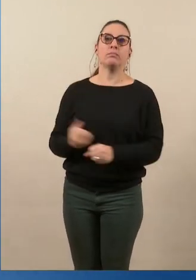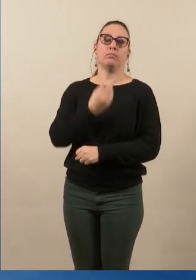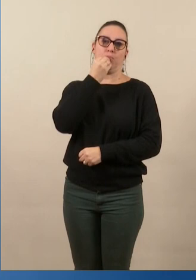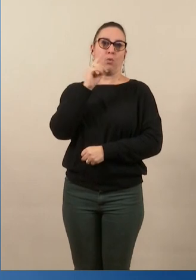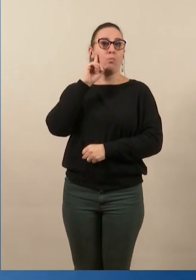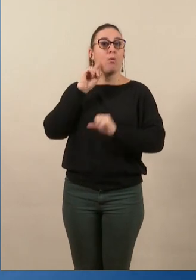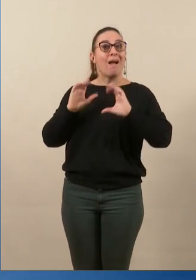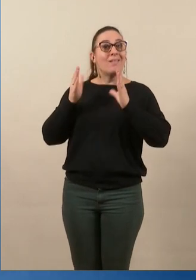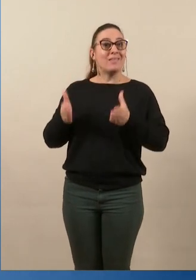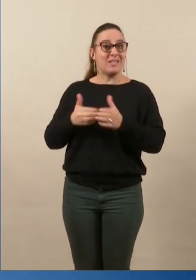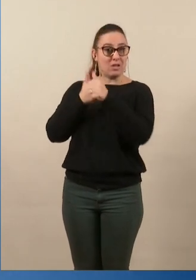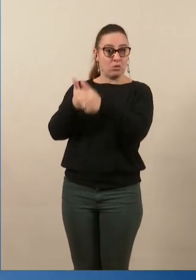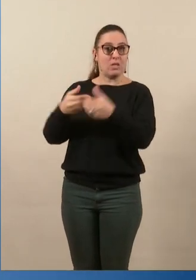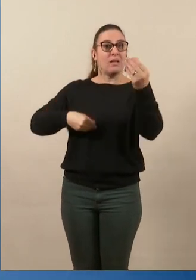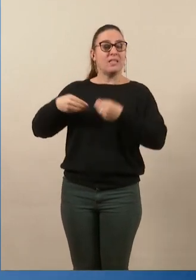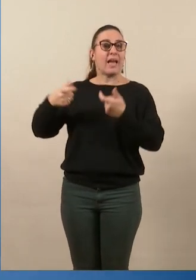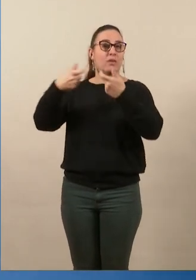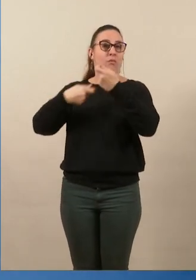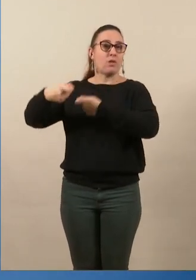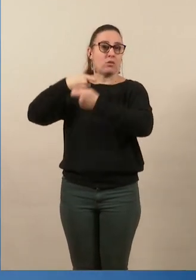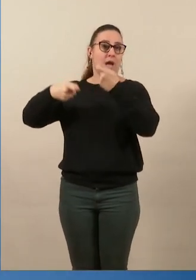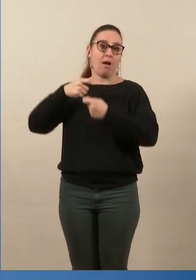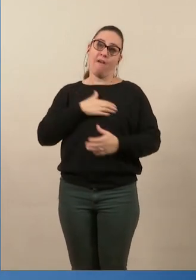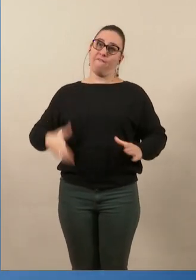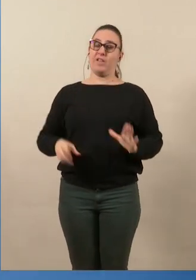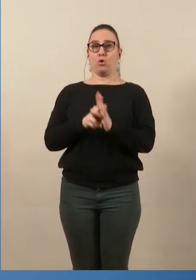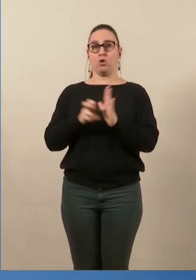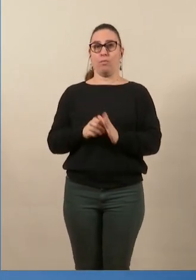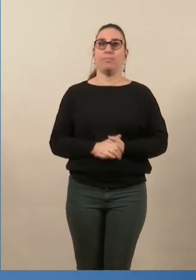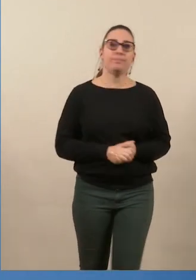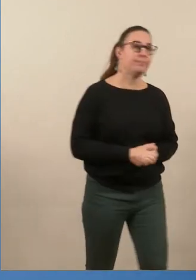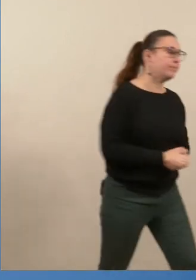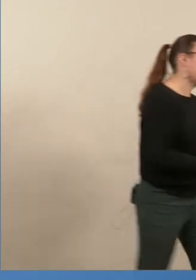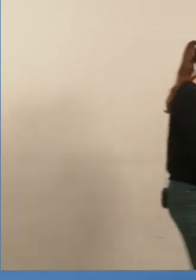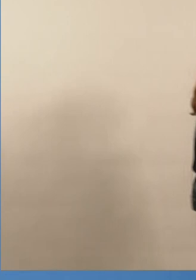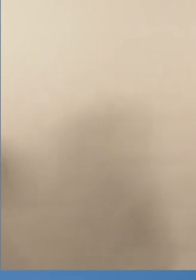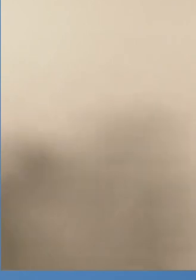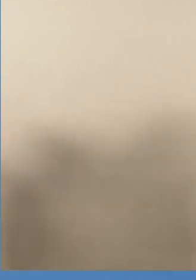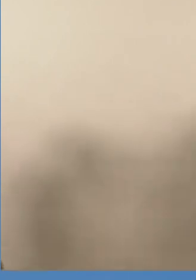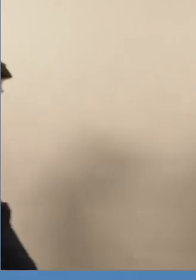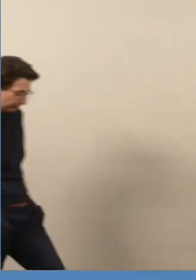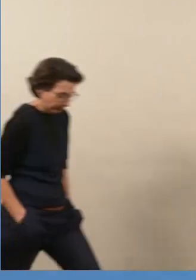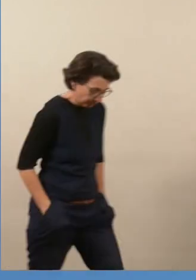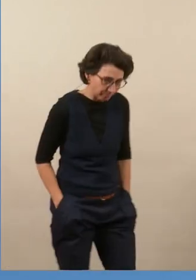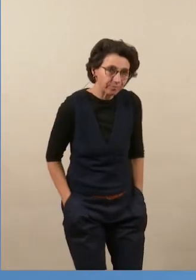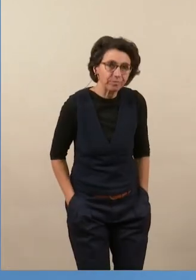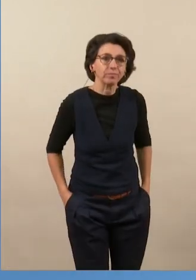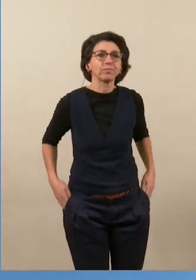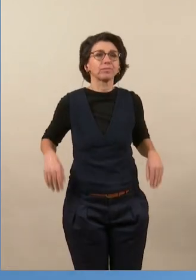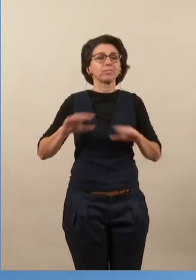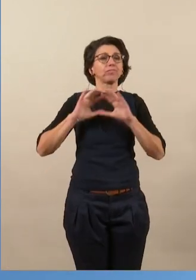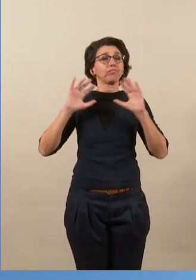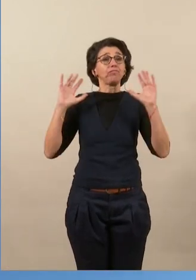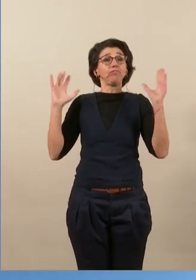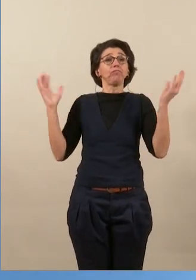une décision de la direction financière de la Ville de Grenoble donc tout ceci m'interroge m'interroge